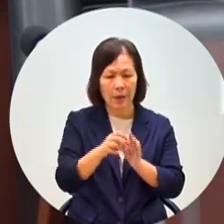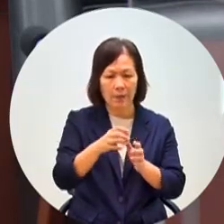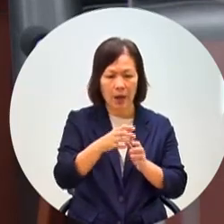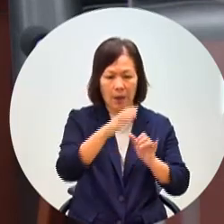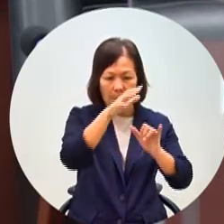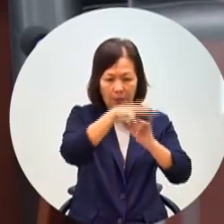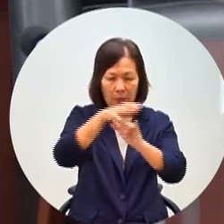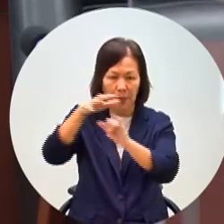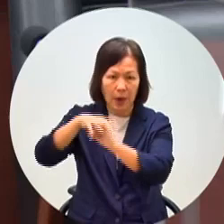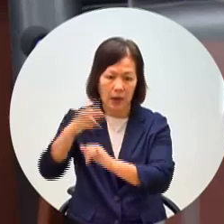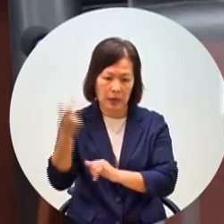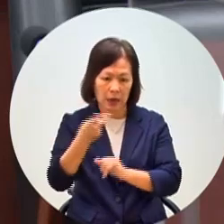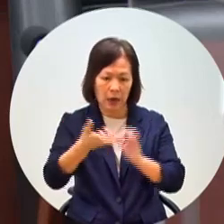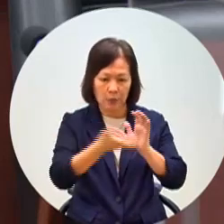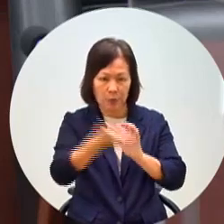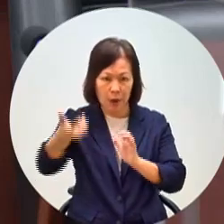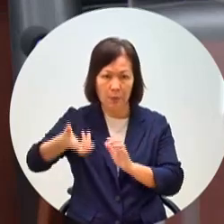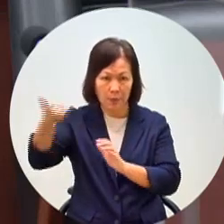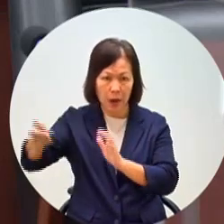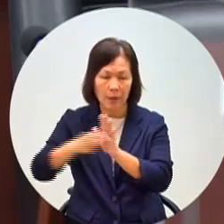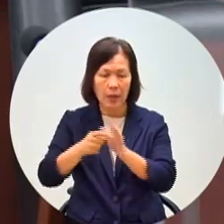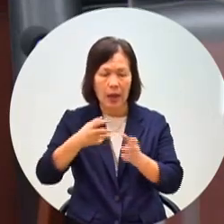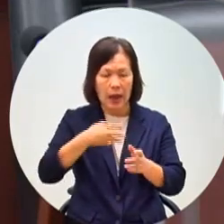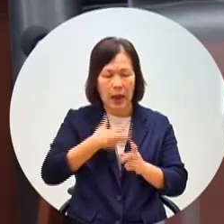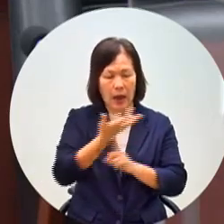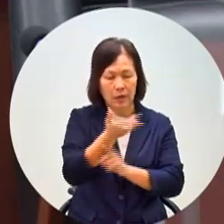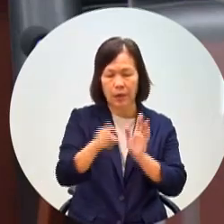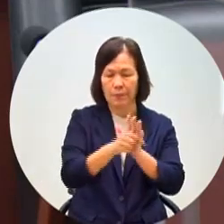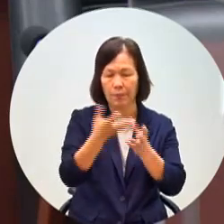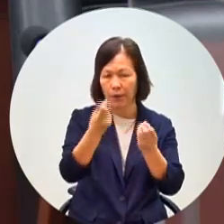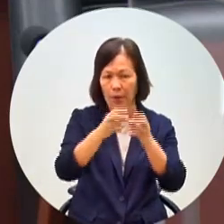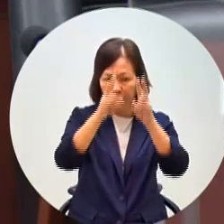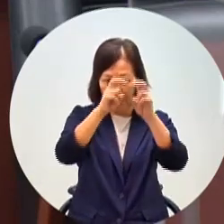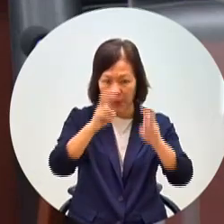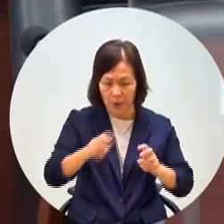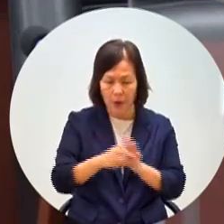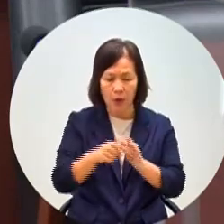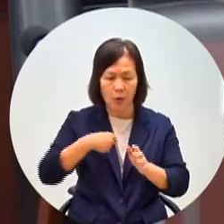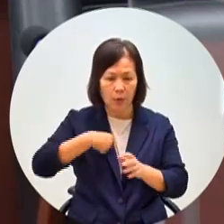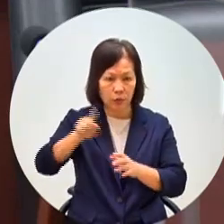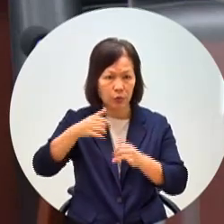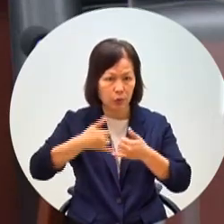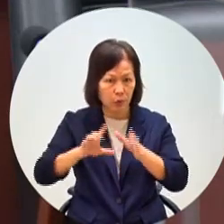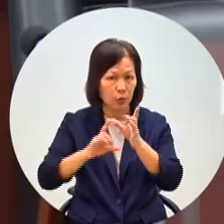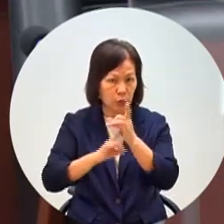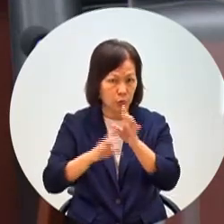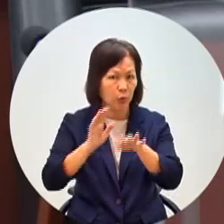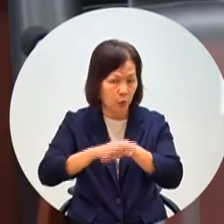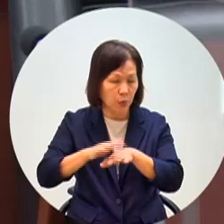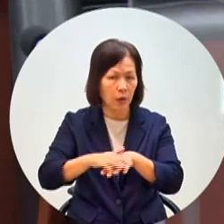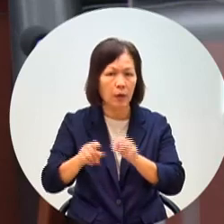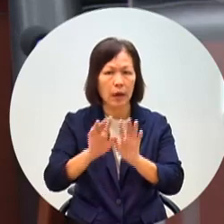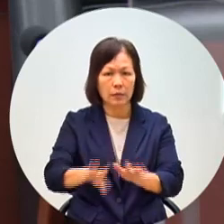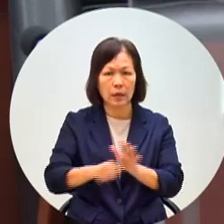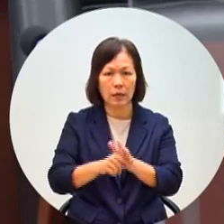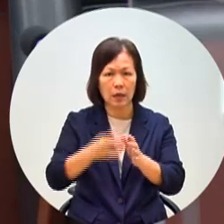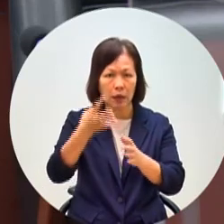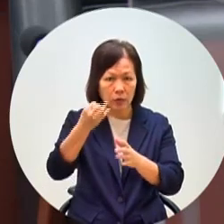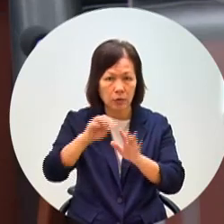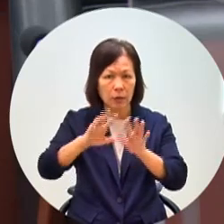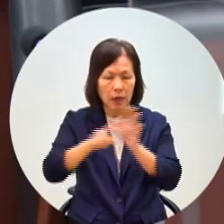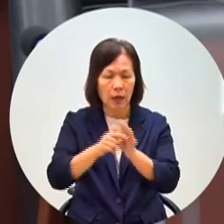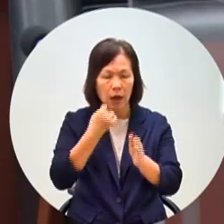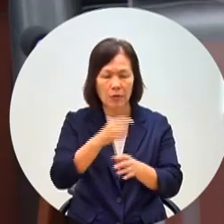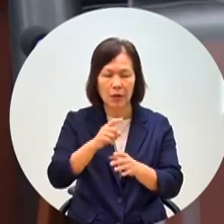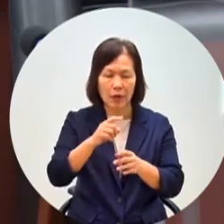迁葬。其实我们因为我们阿莲没有纳古塔位，所以我们都会过去鹿竹，所以目前的塔位数应该会低于